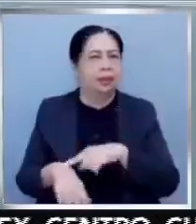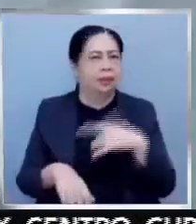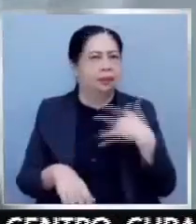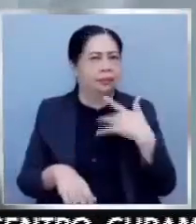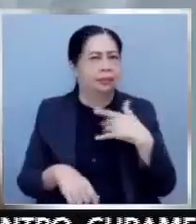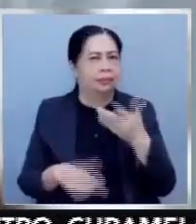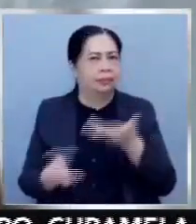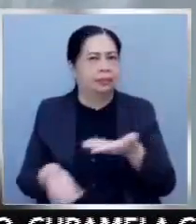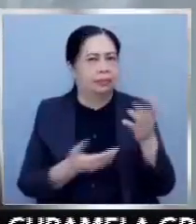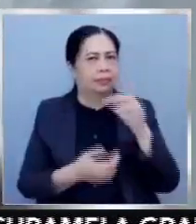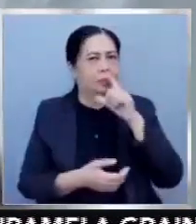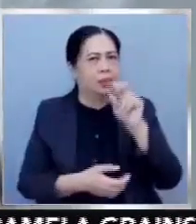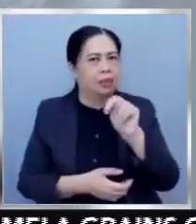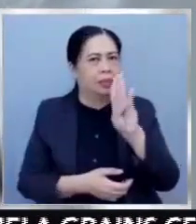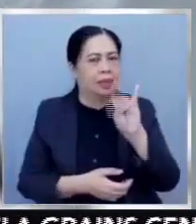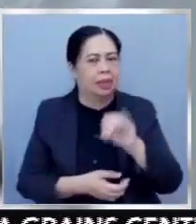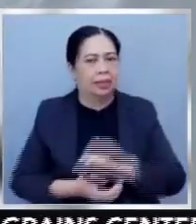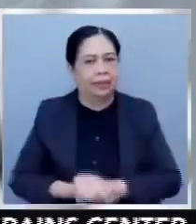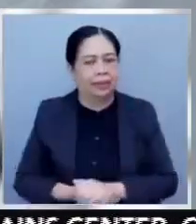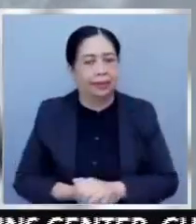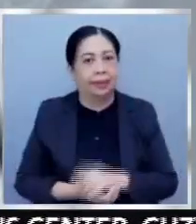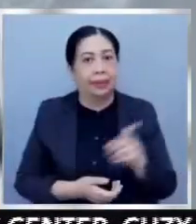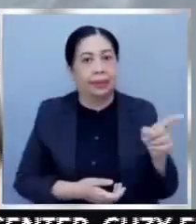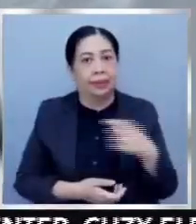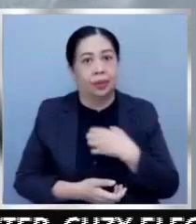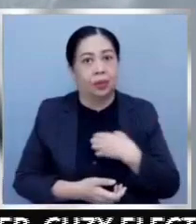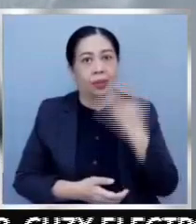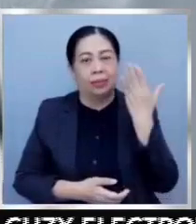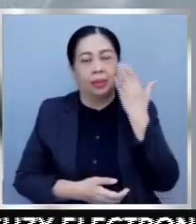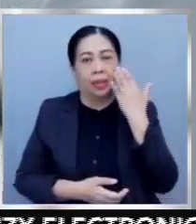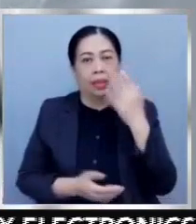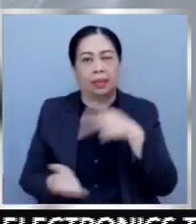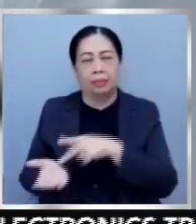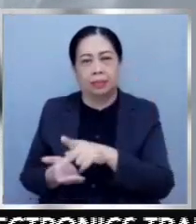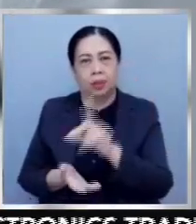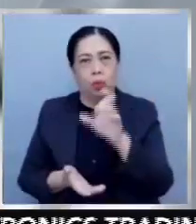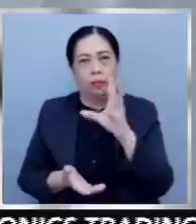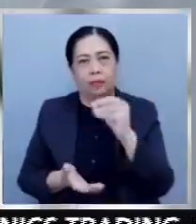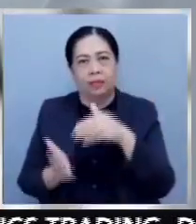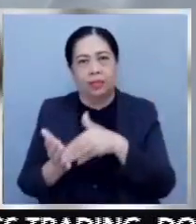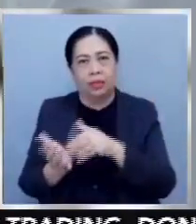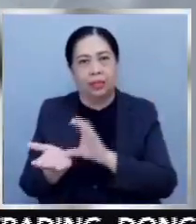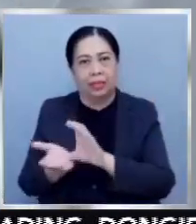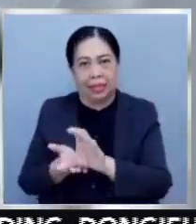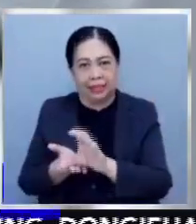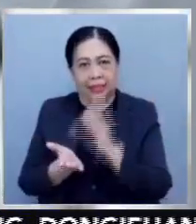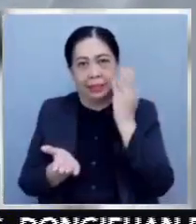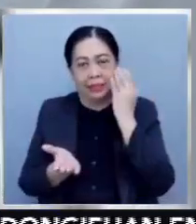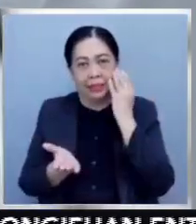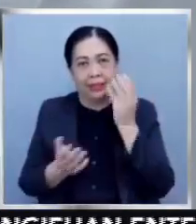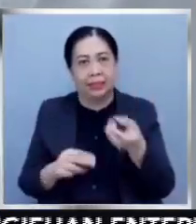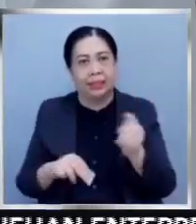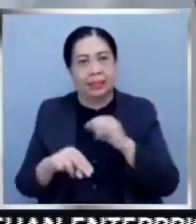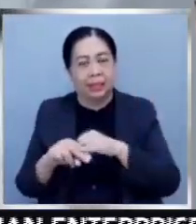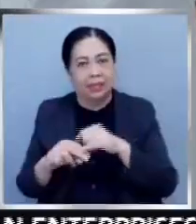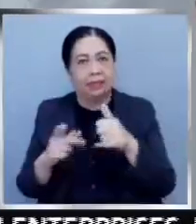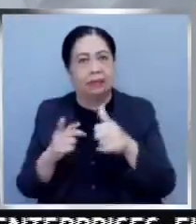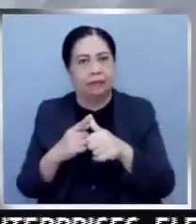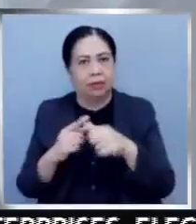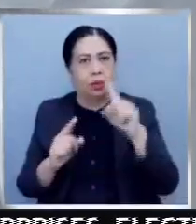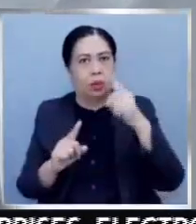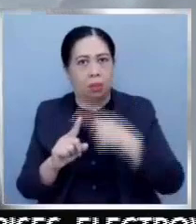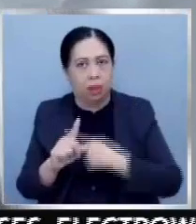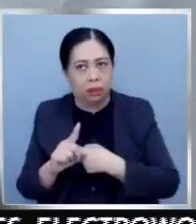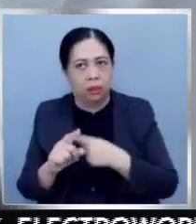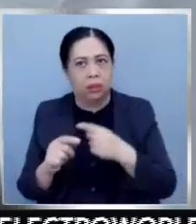NBI. Pinasaka yung ating complainant. Kunyari, nagbayad siya ng 150,000 cash bilang interest, unang interest ng buwan. But